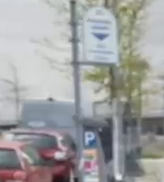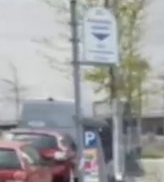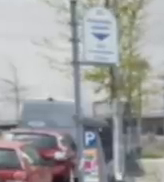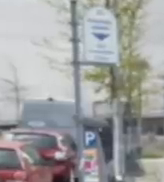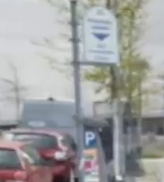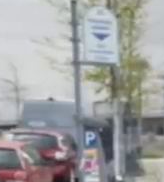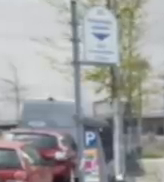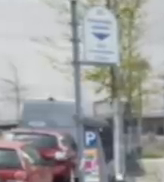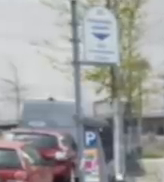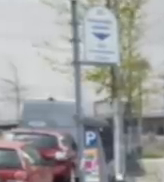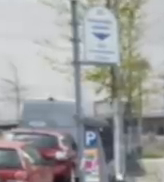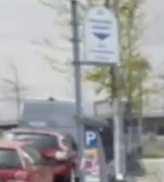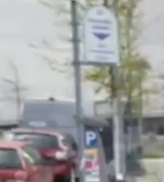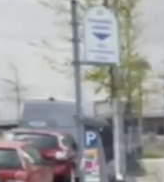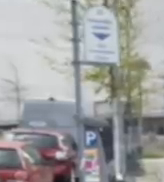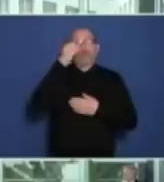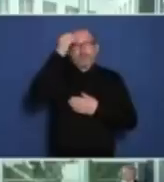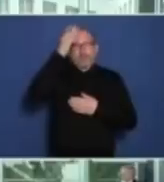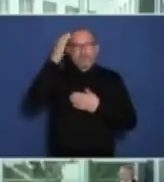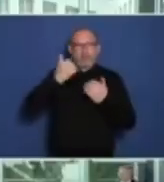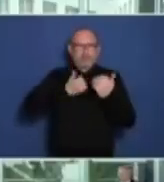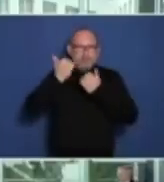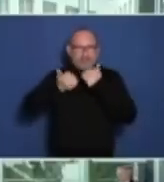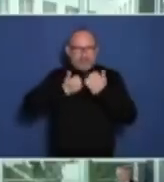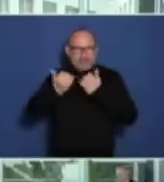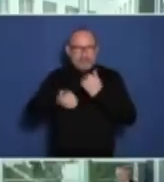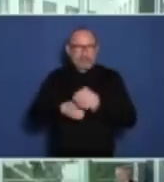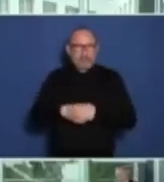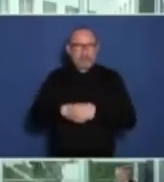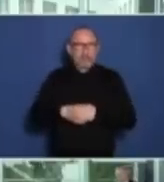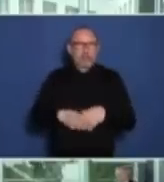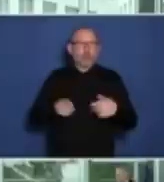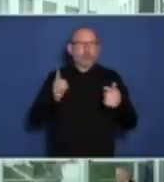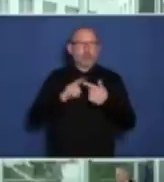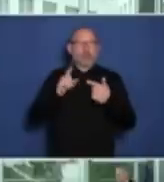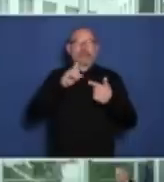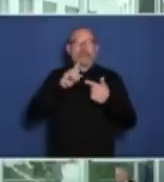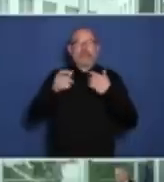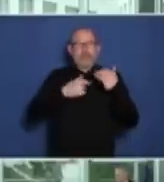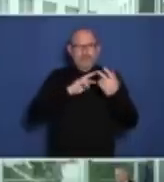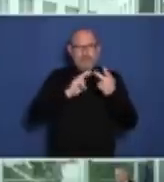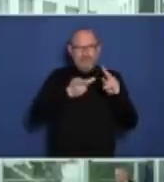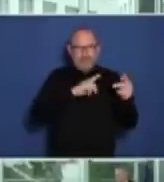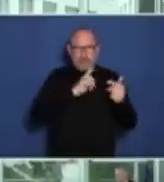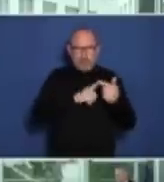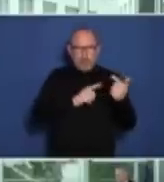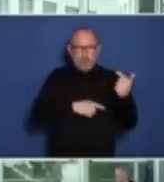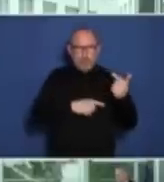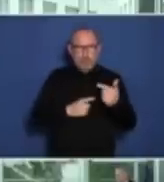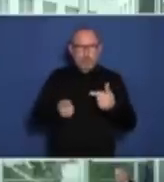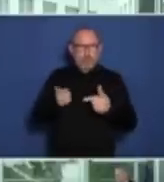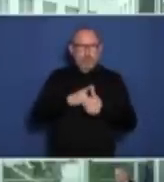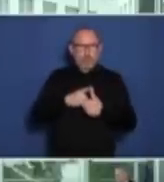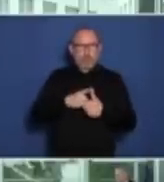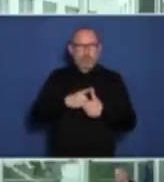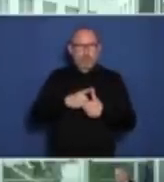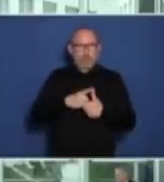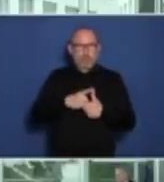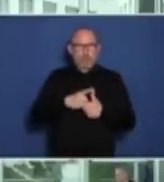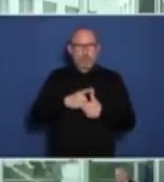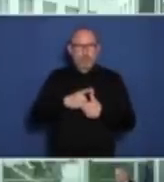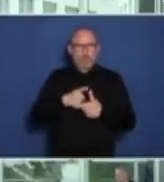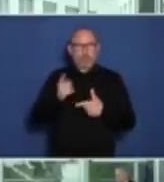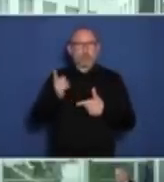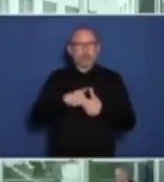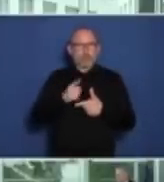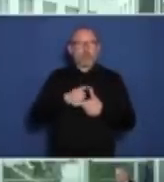Operation Abendsonne, schauen Sie sich das an. Themenwechsel von Herrn Reitschuster, bitte. Ich zuerst. Ja, ja, machen